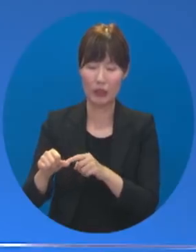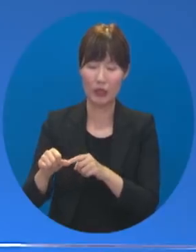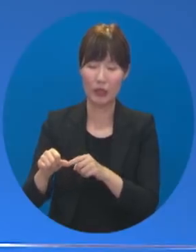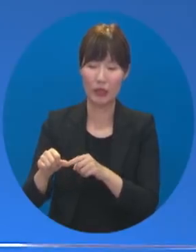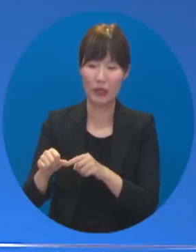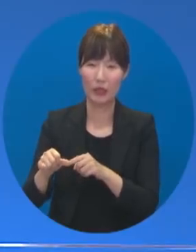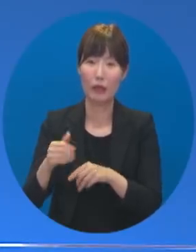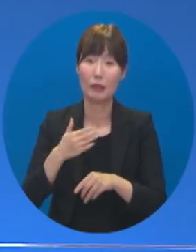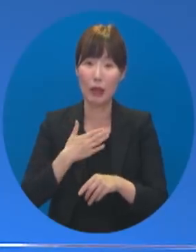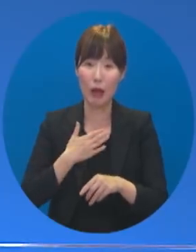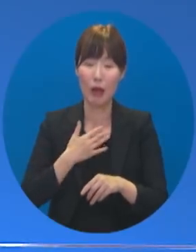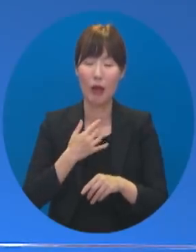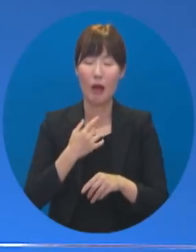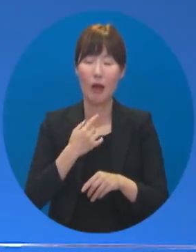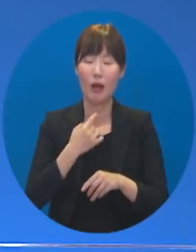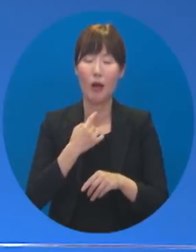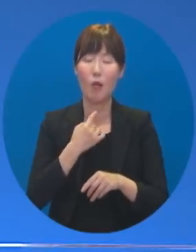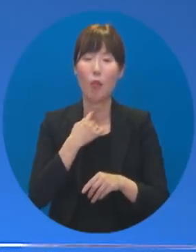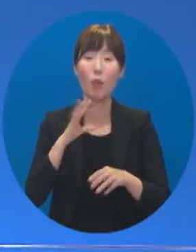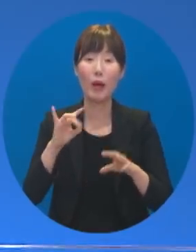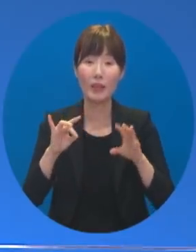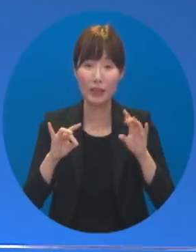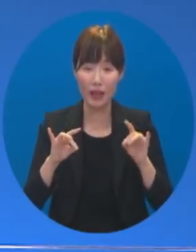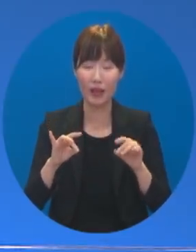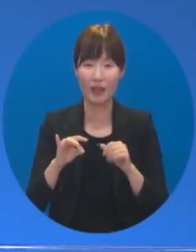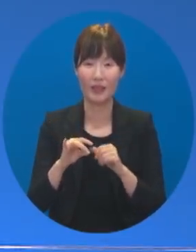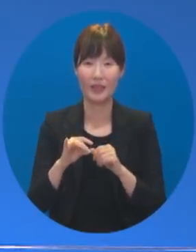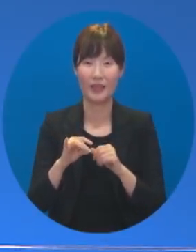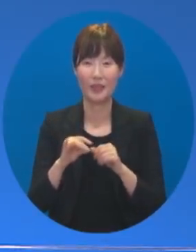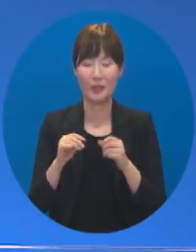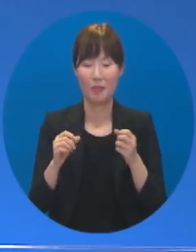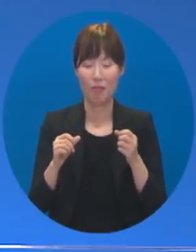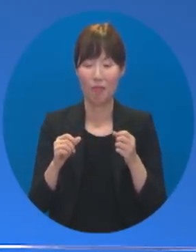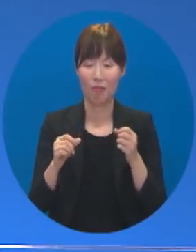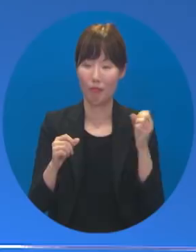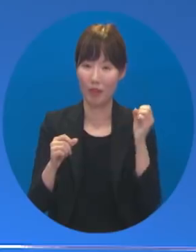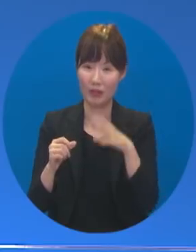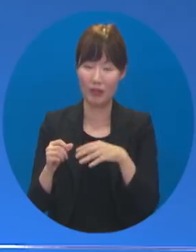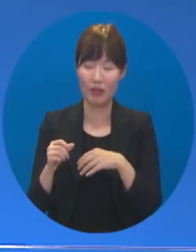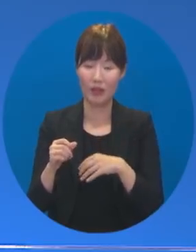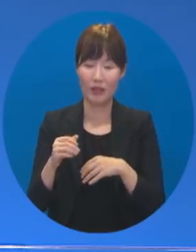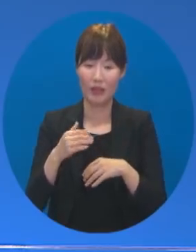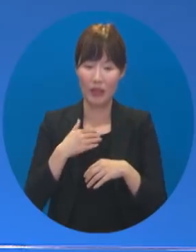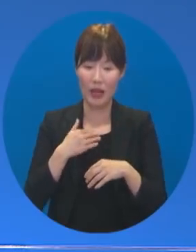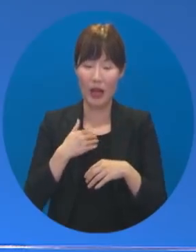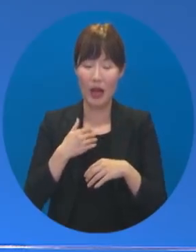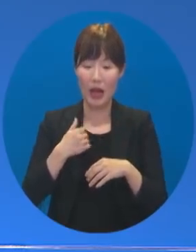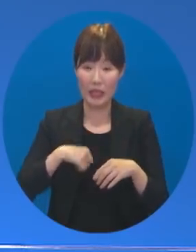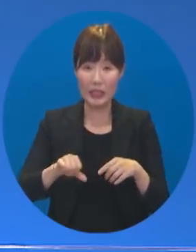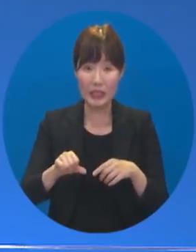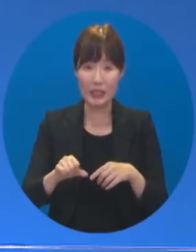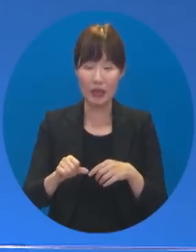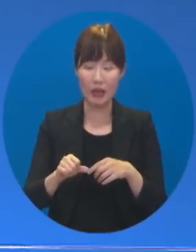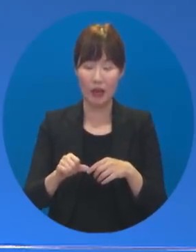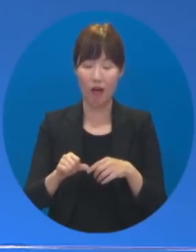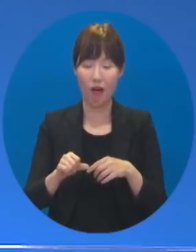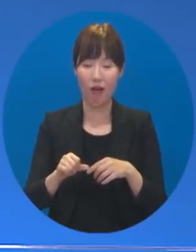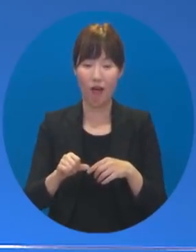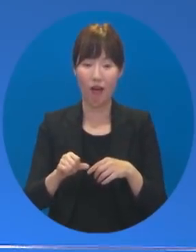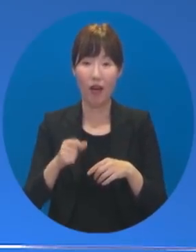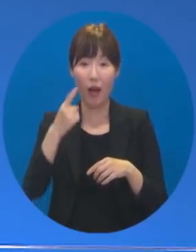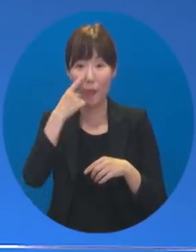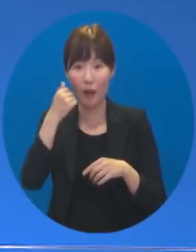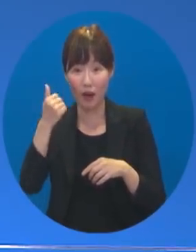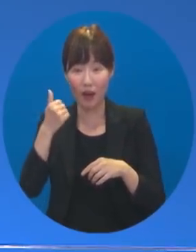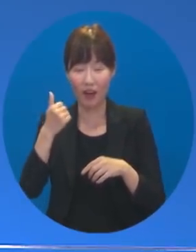얘기를 했는데 원기가 아빠가 이제 그래도 자기를 위해서 그렇게 하니까 얼른 물을 갖다